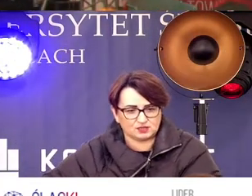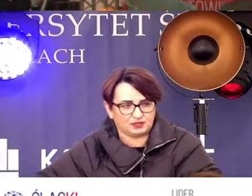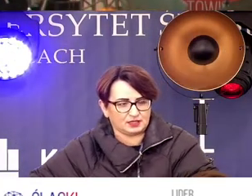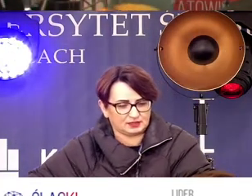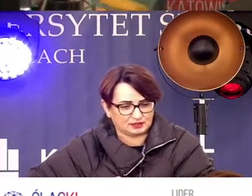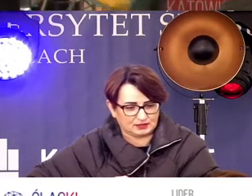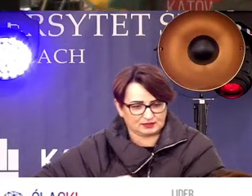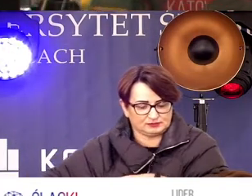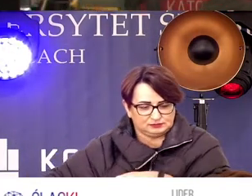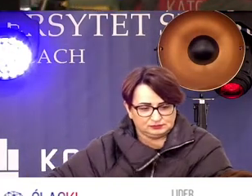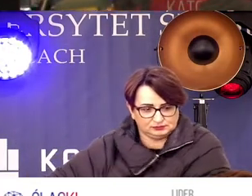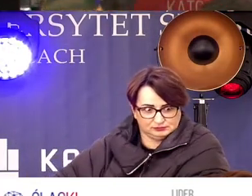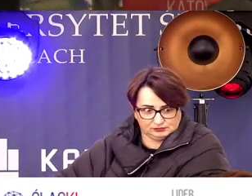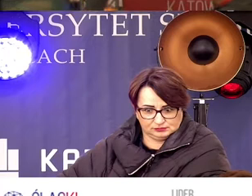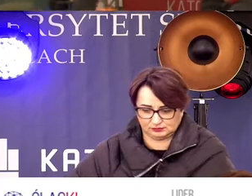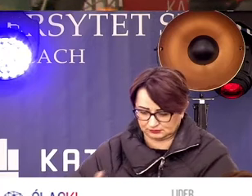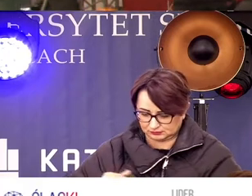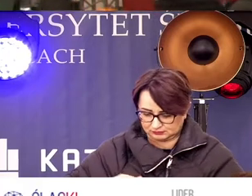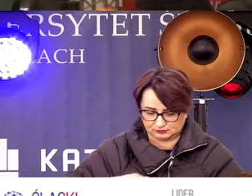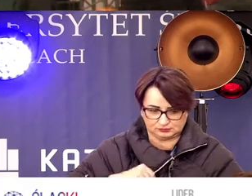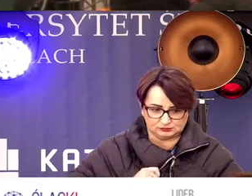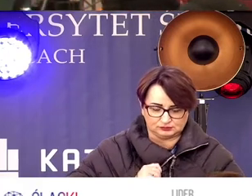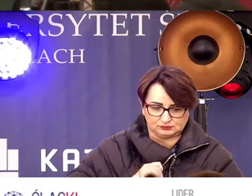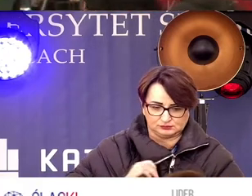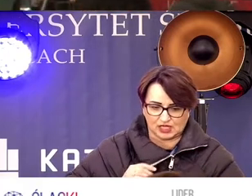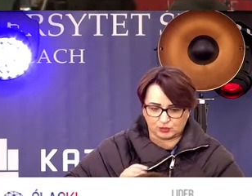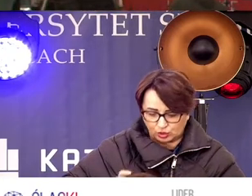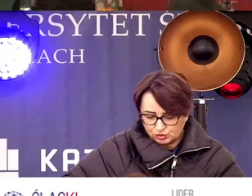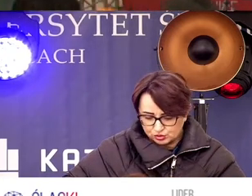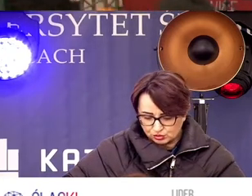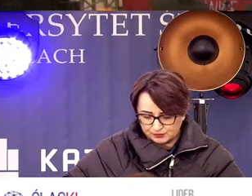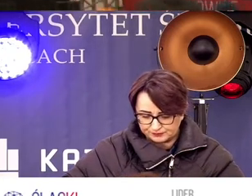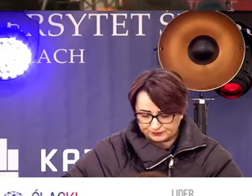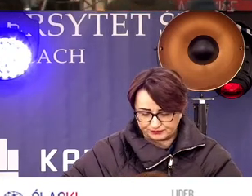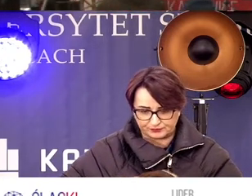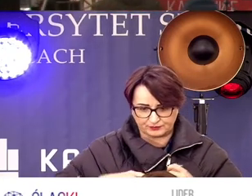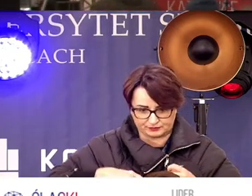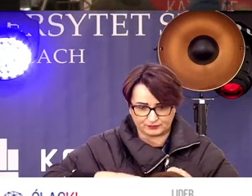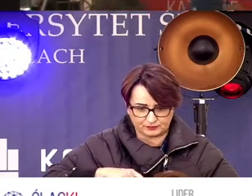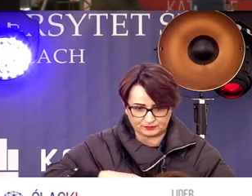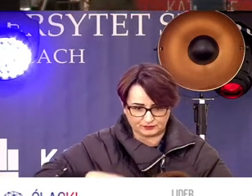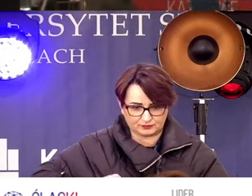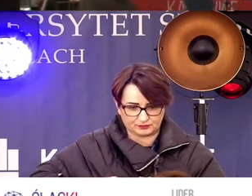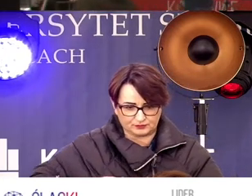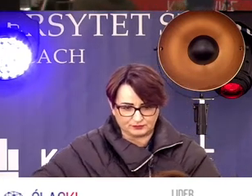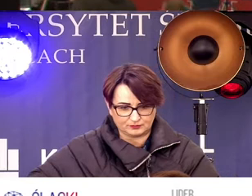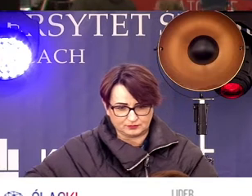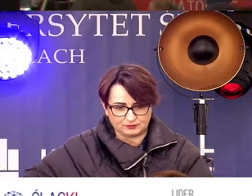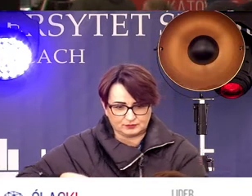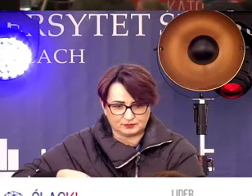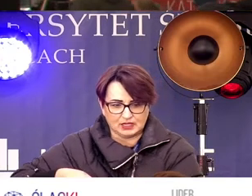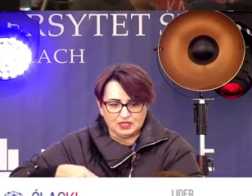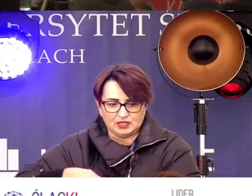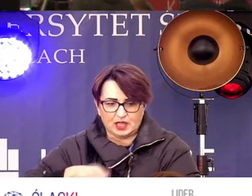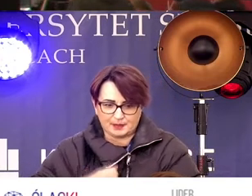pozytywnym. A że kłamią, a jak nie kłamią, to manipulują, albo jak nie manipulują, to na pewno nie mówią całej prawdy,